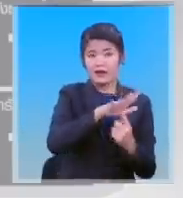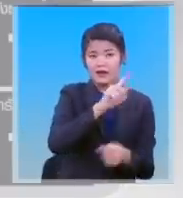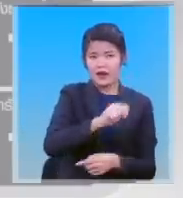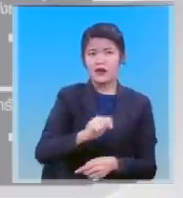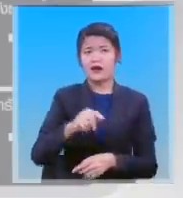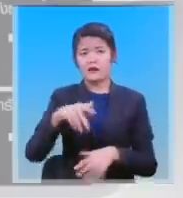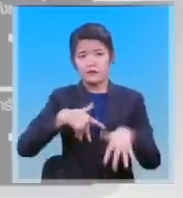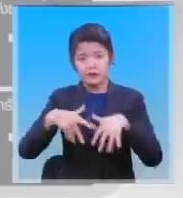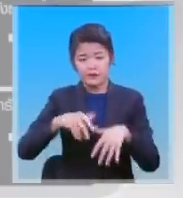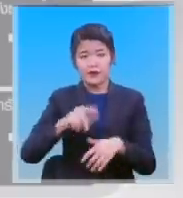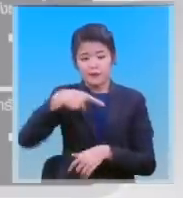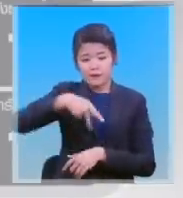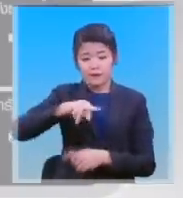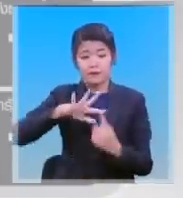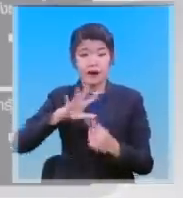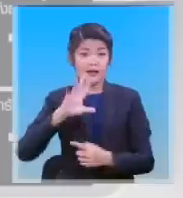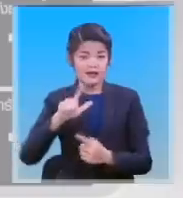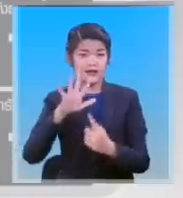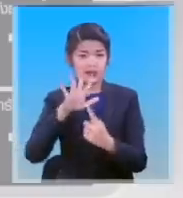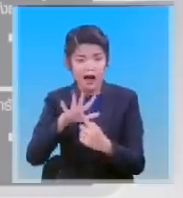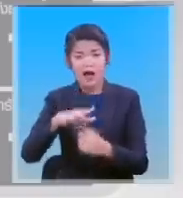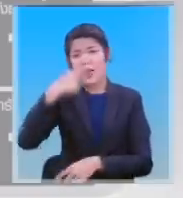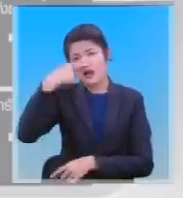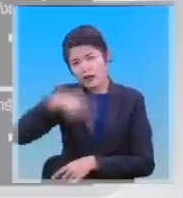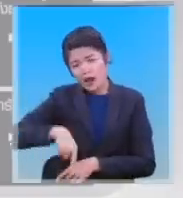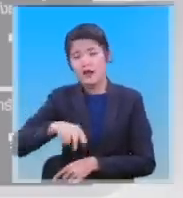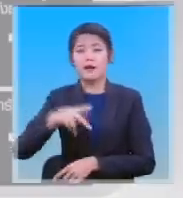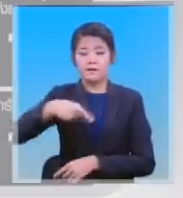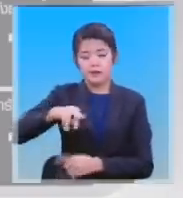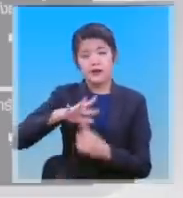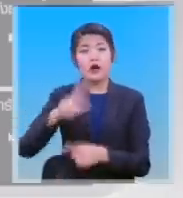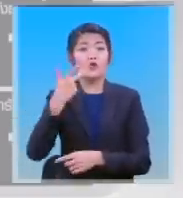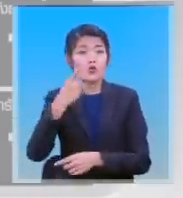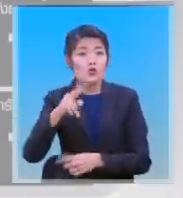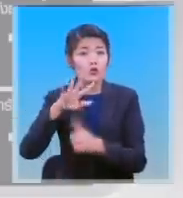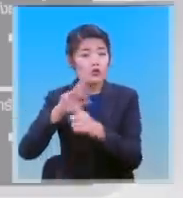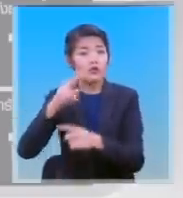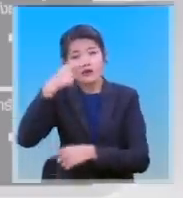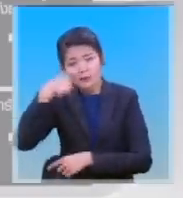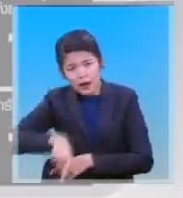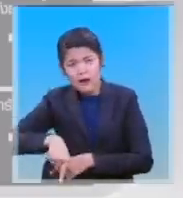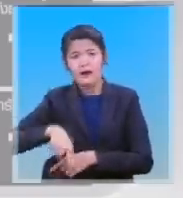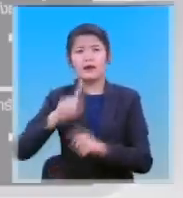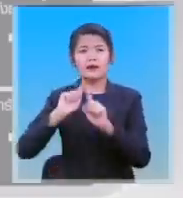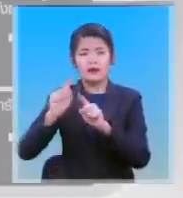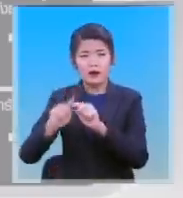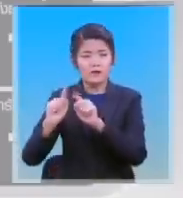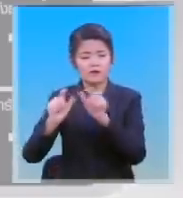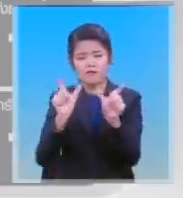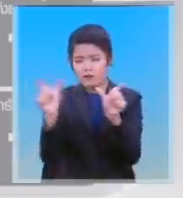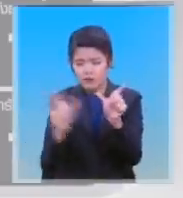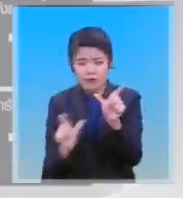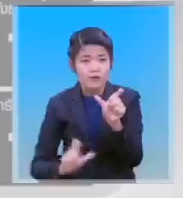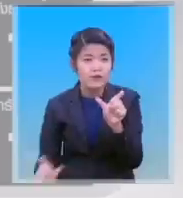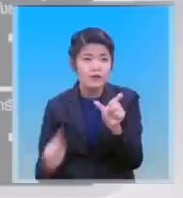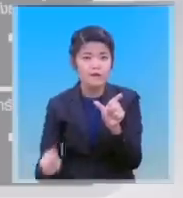พลังไทยรักไทยไทยศรีวิไลประชานิยมครูไทยเพื่อประชาชนประชาธรรมไทยประชาชนปฏิรูปพลเมืองไท